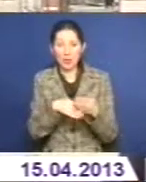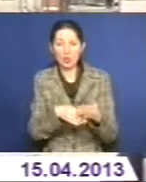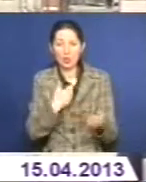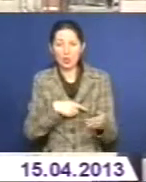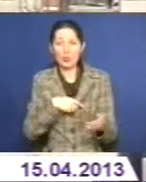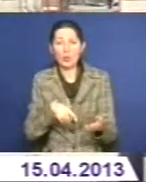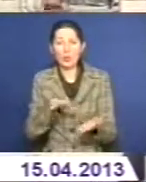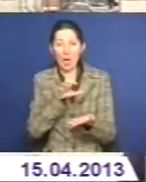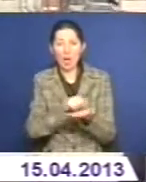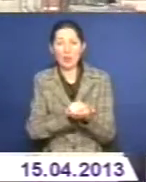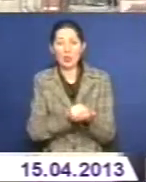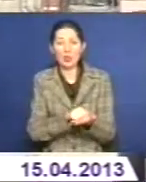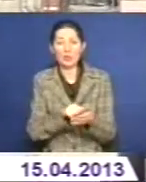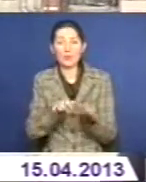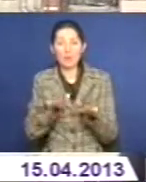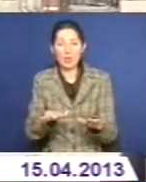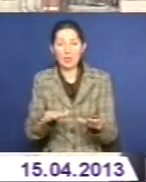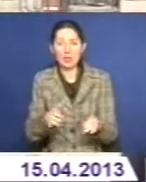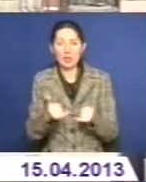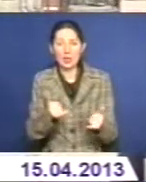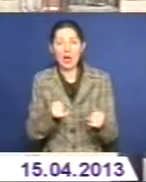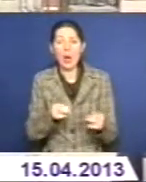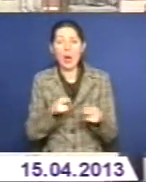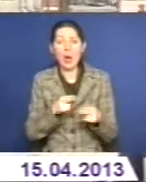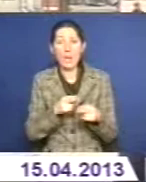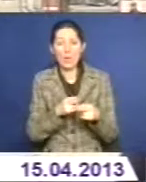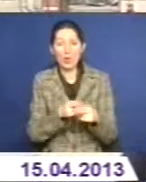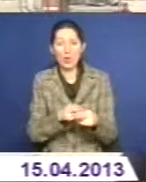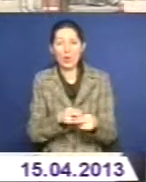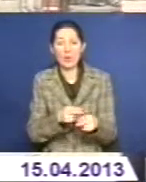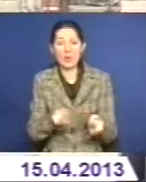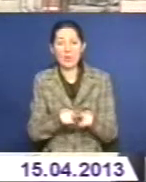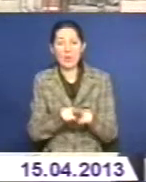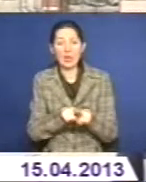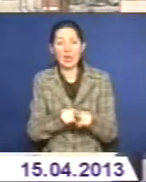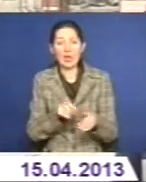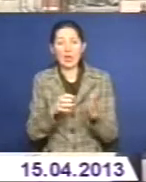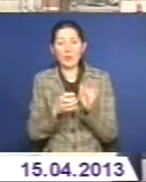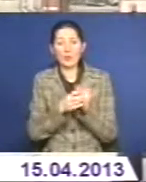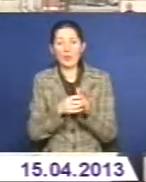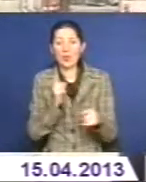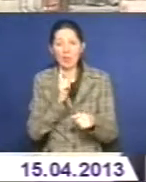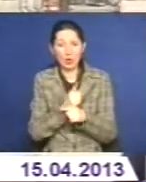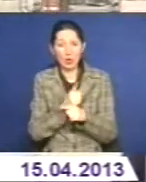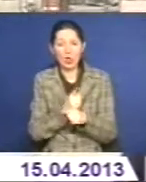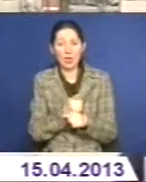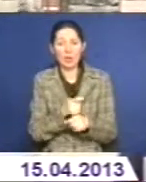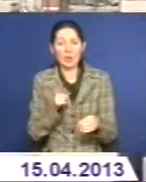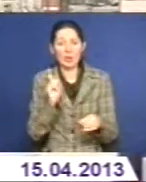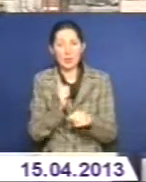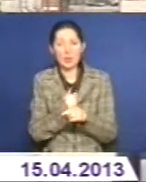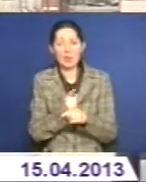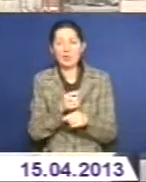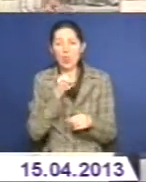бронюють місця для парковки. Значить, такі пристрої встановлювати забороняється. Взагалі забороняється встановлювати любі пристрої на проїзній